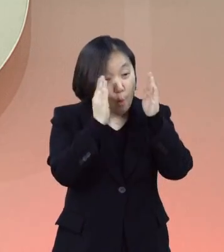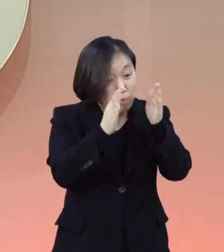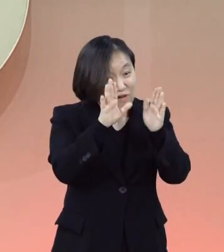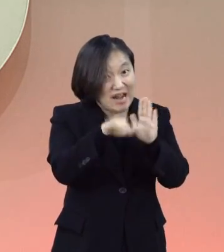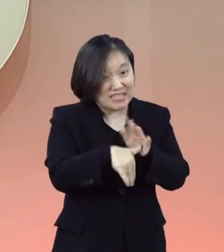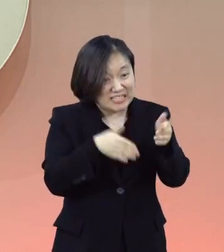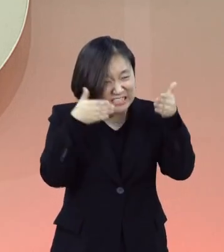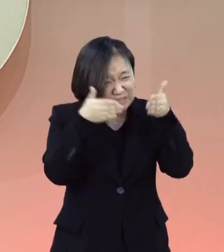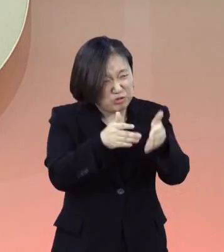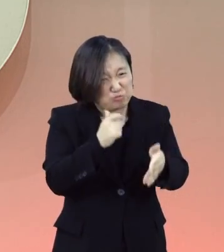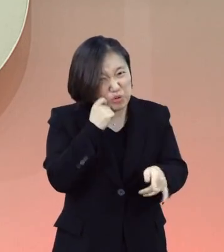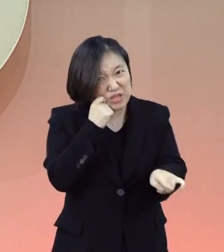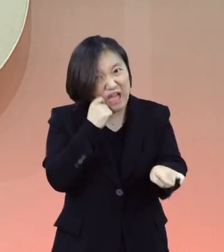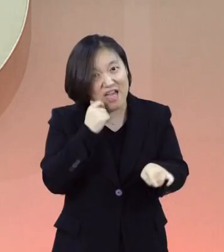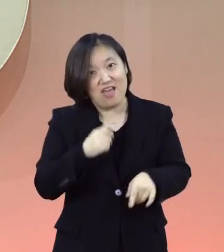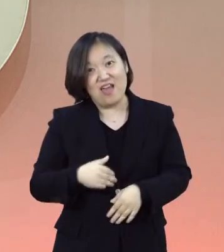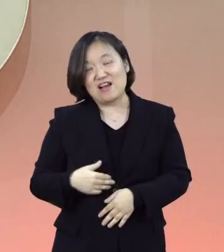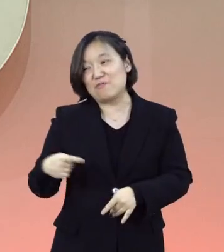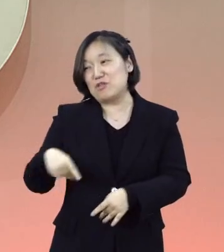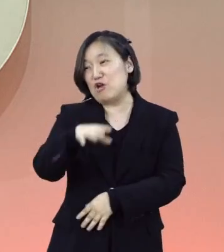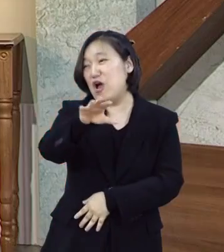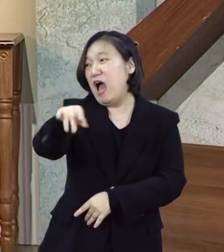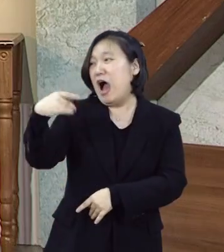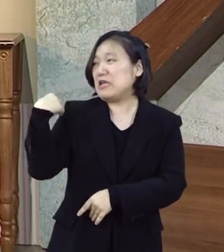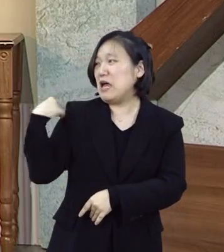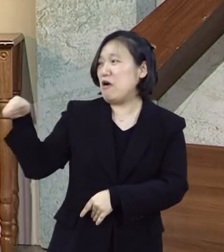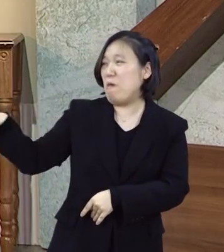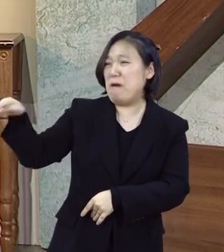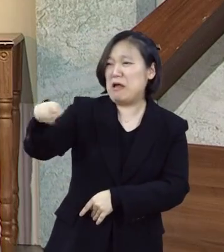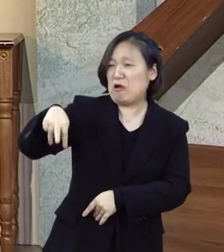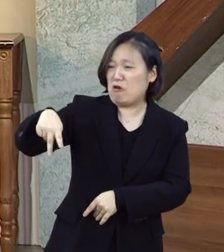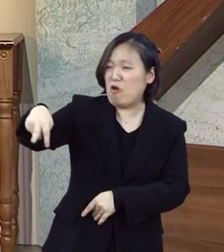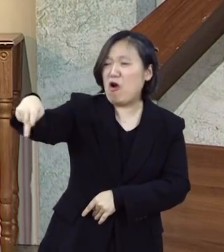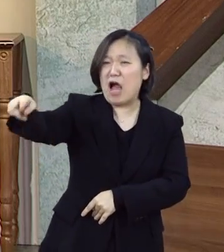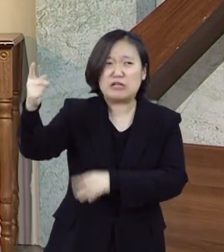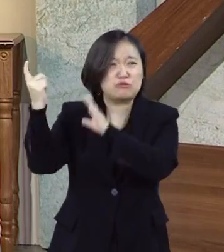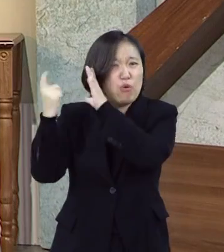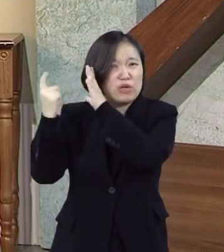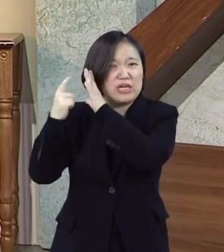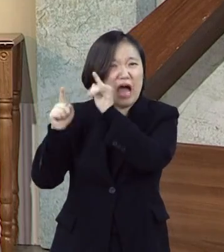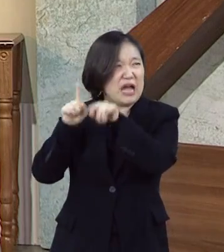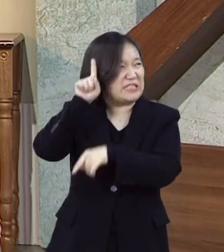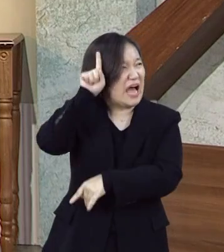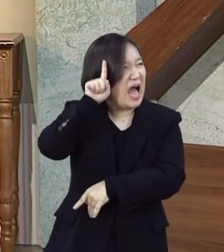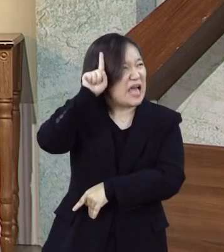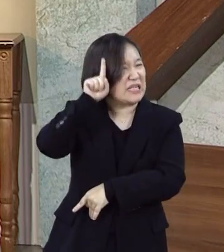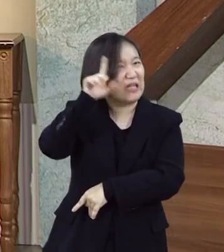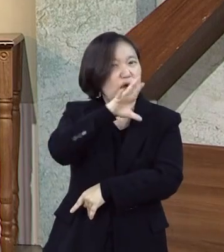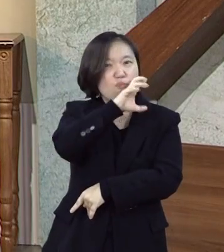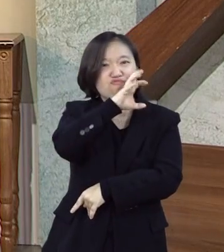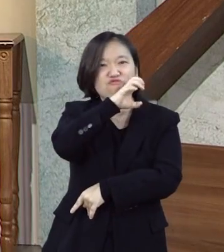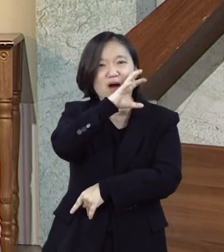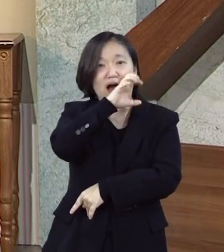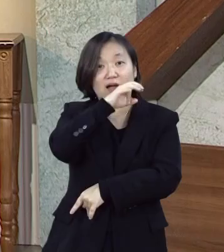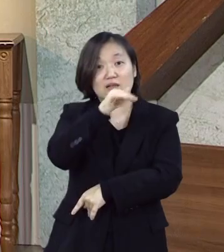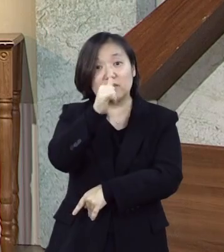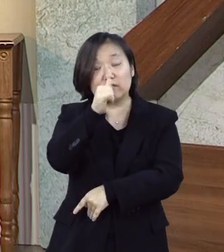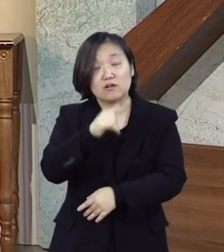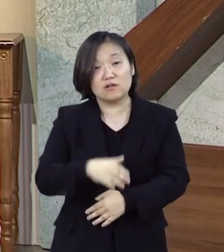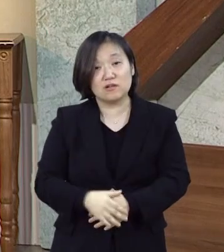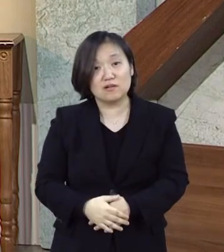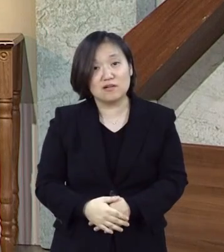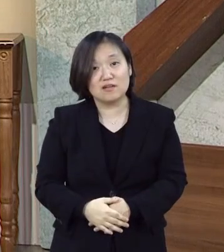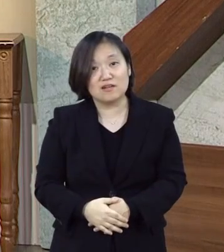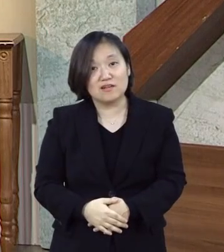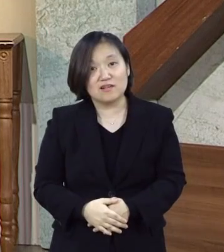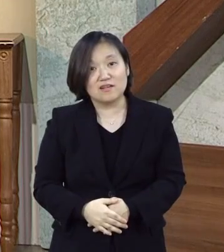천천히, 신발 끌지 말고 가느니 막 이렇게 막 시비를 많이 건대요. 그 독서실 총무하셨던 분들이 그런 얘기를